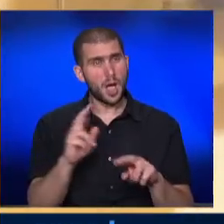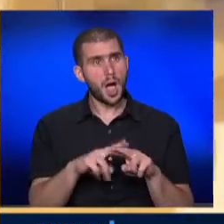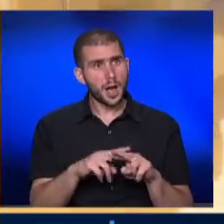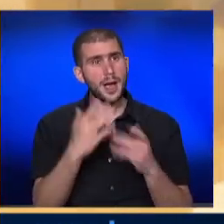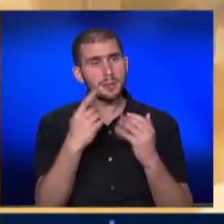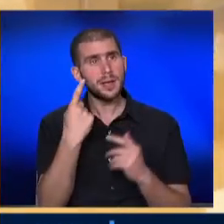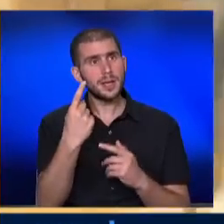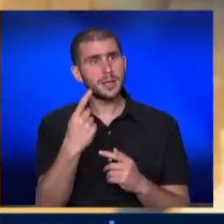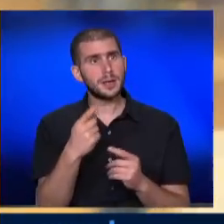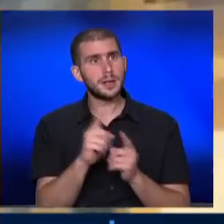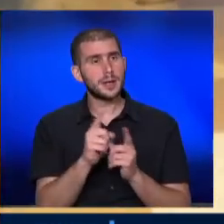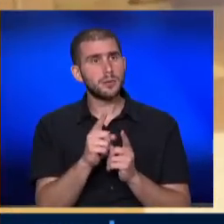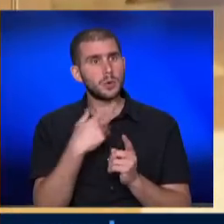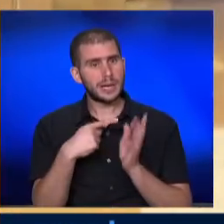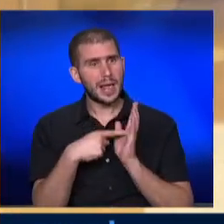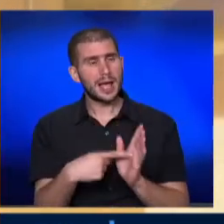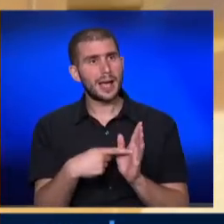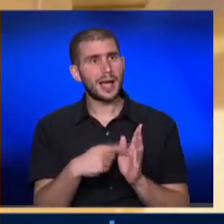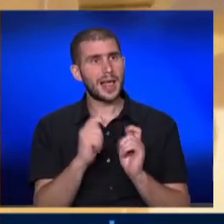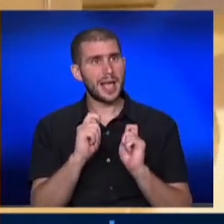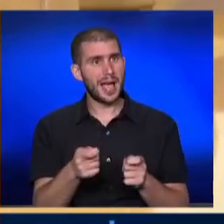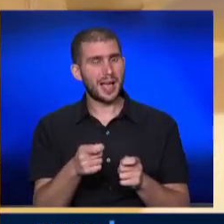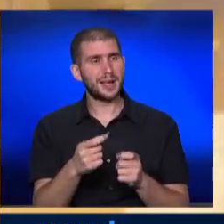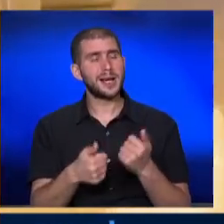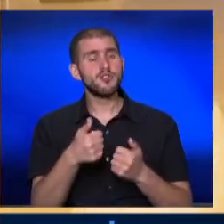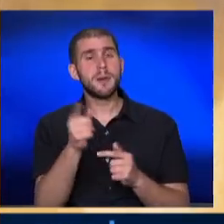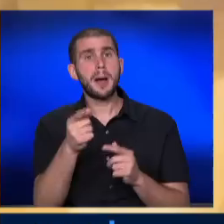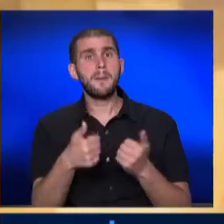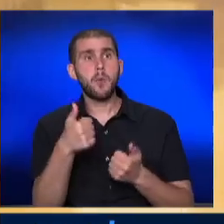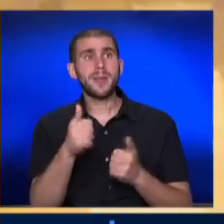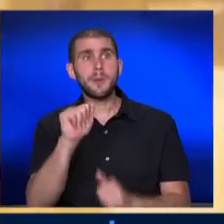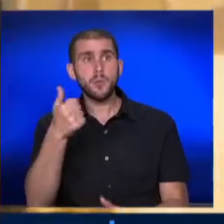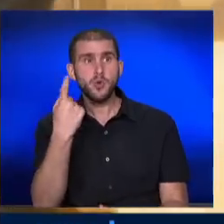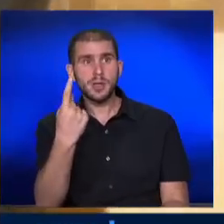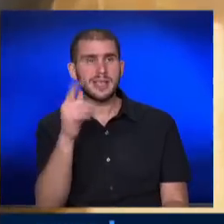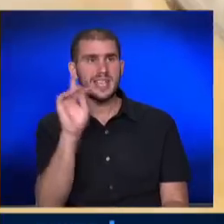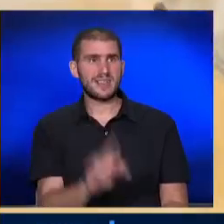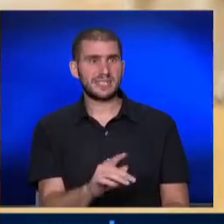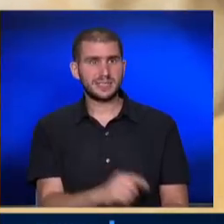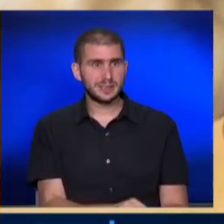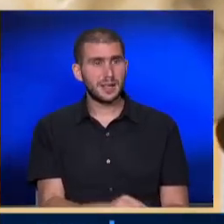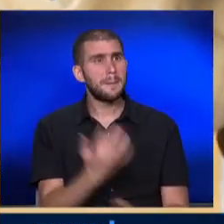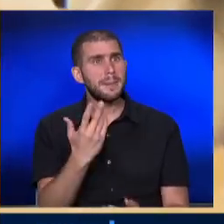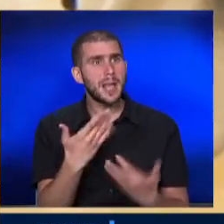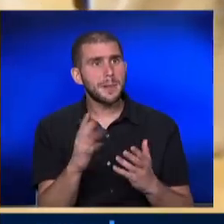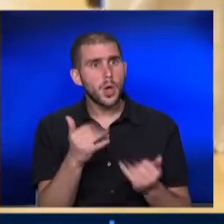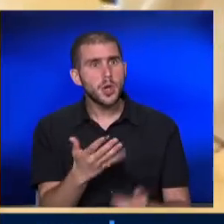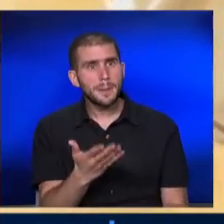שהיא מתעכבת בהצגת רשימתה, מכיוון שהמועמד שהוצב במקום הראשון הבריז.